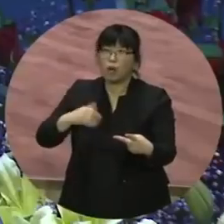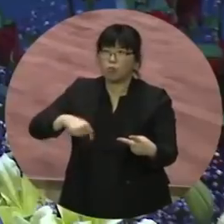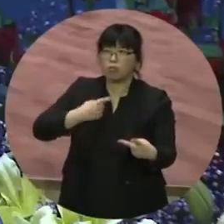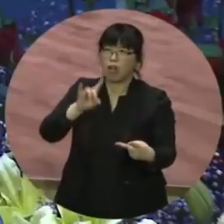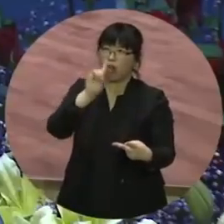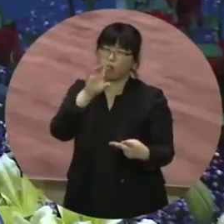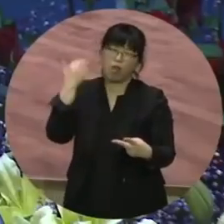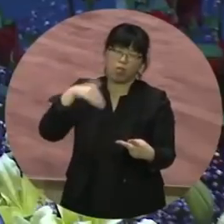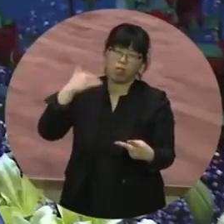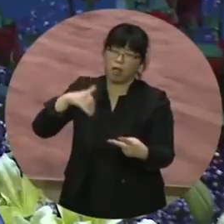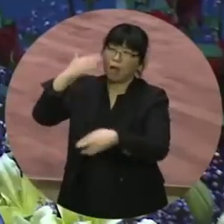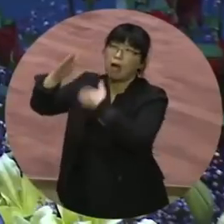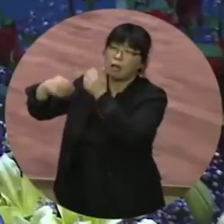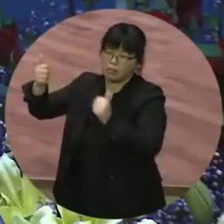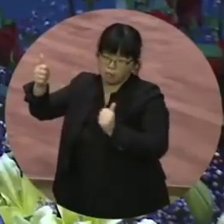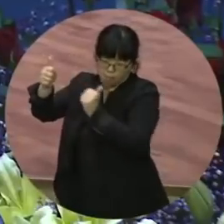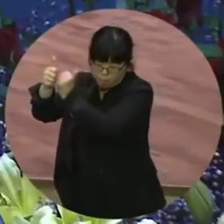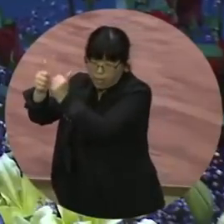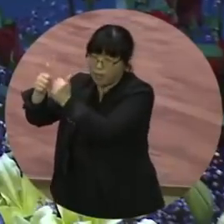두 종류밖에 없어요.